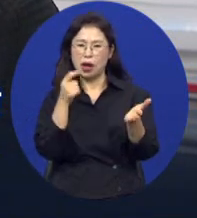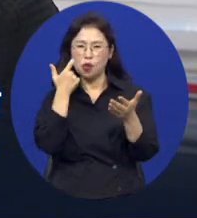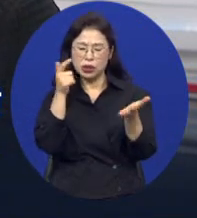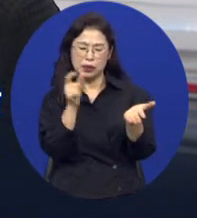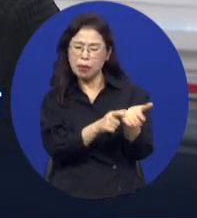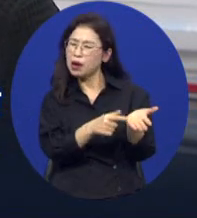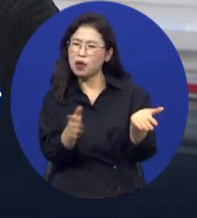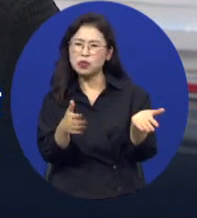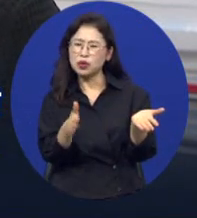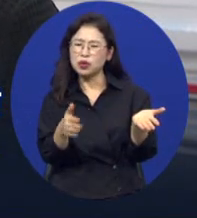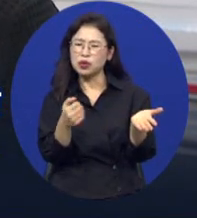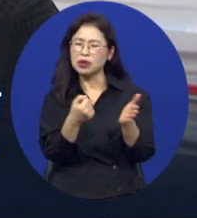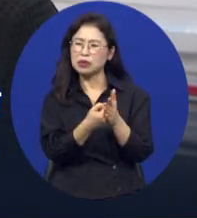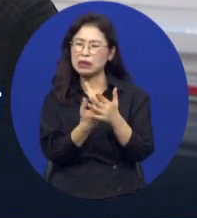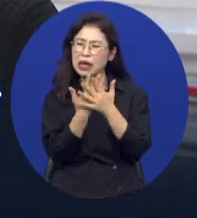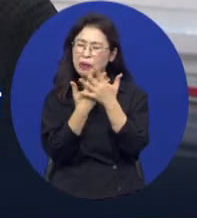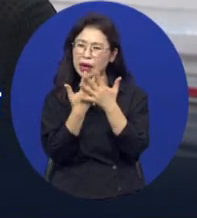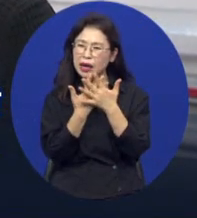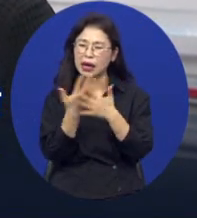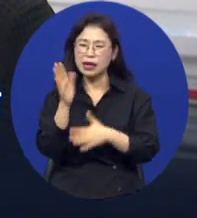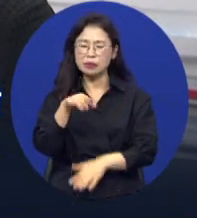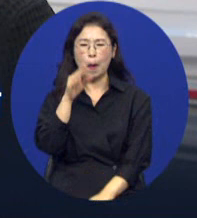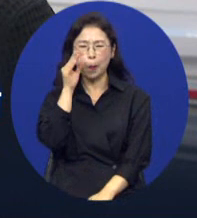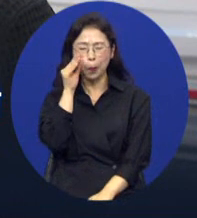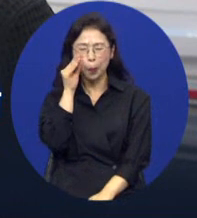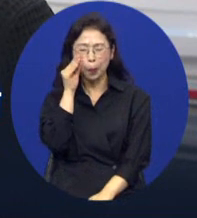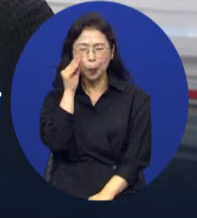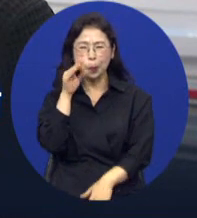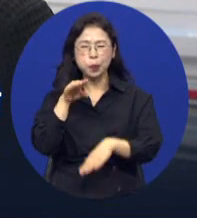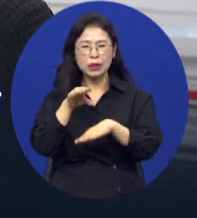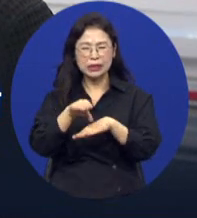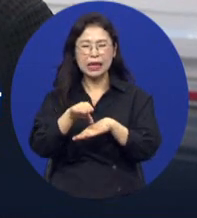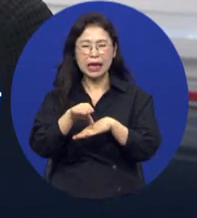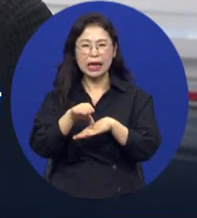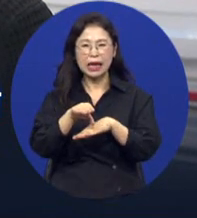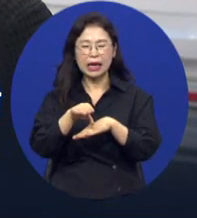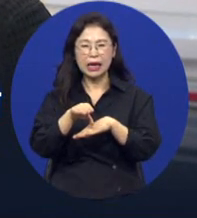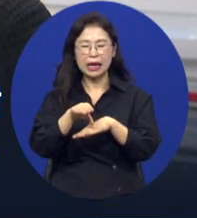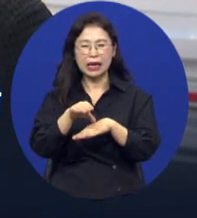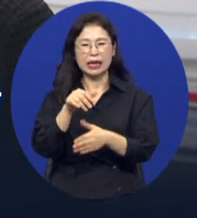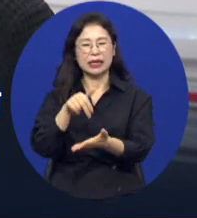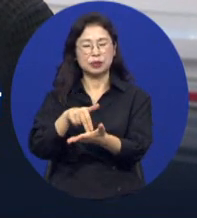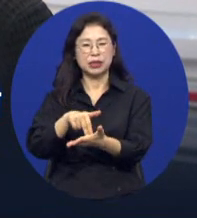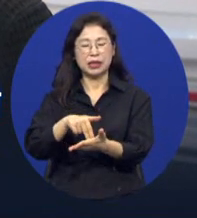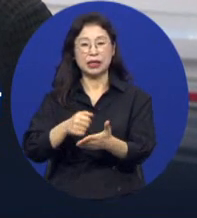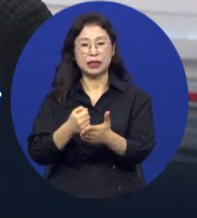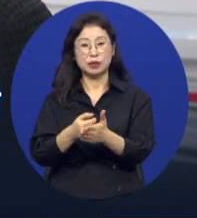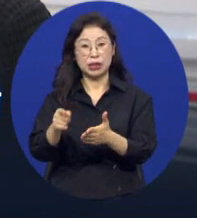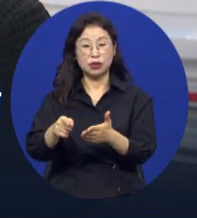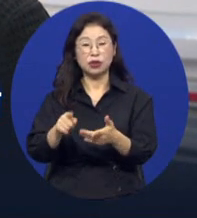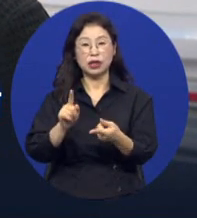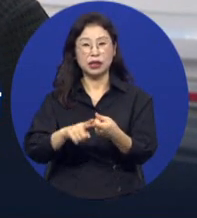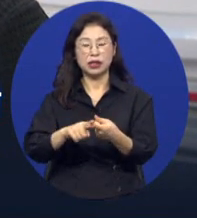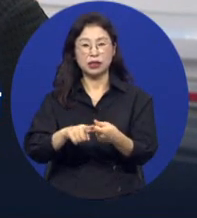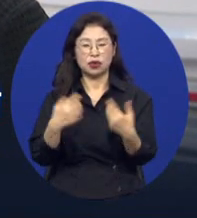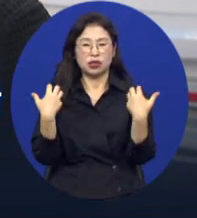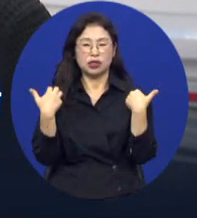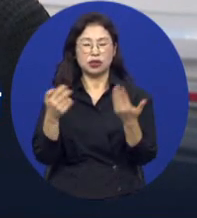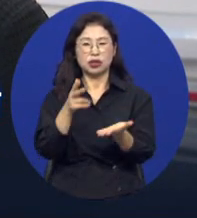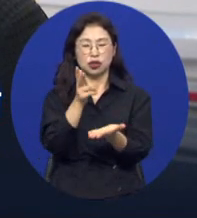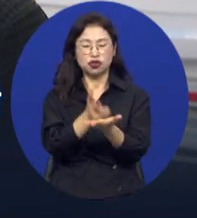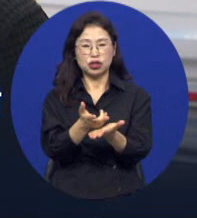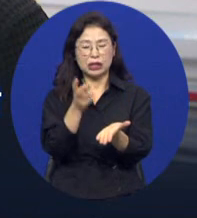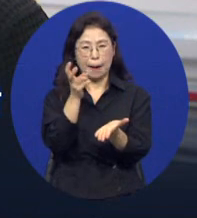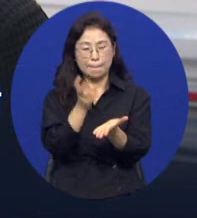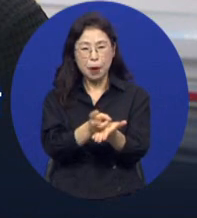있긴 하지만 그것보다는 방치된 차량으로 명확히 저희들이 생각하고 있고 이걸 적극적으로 주차장법을